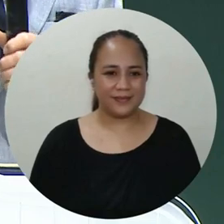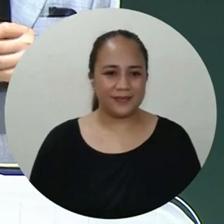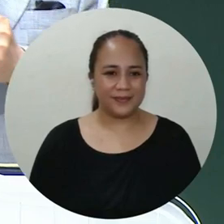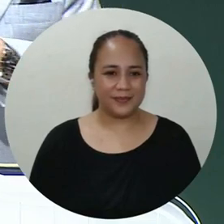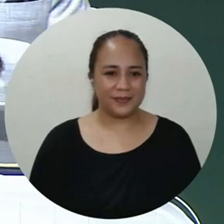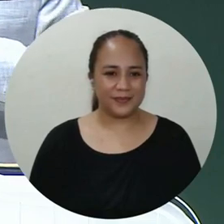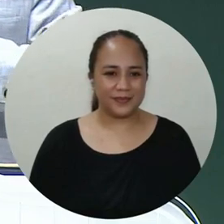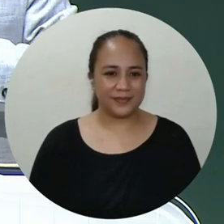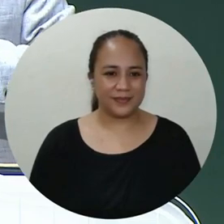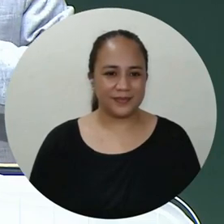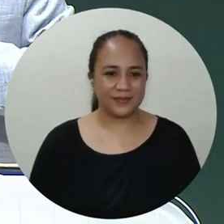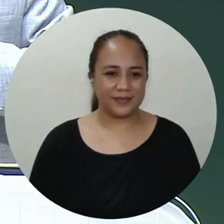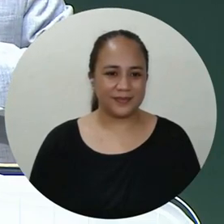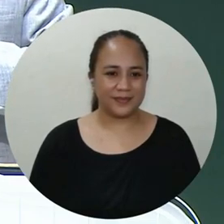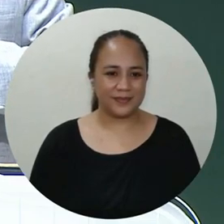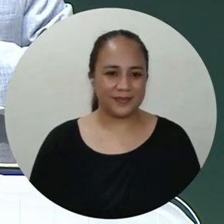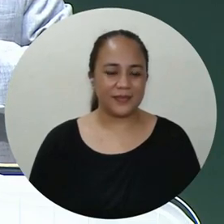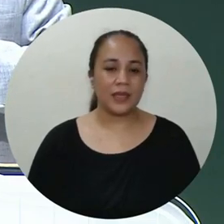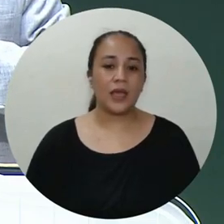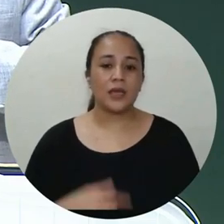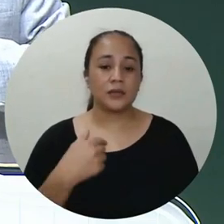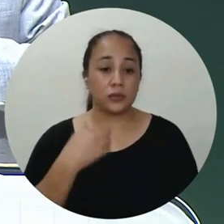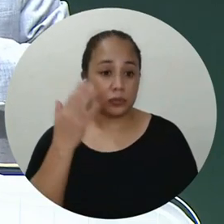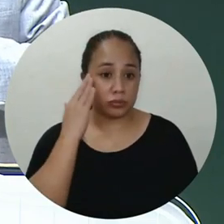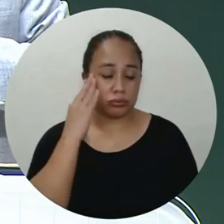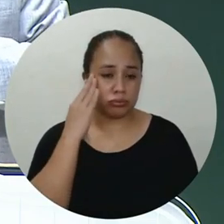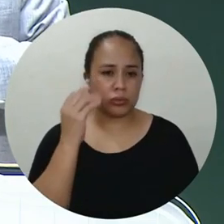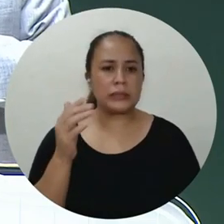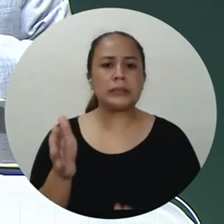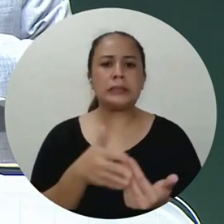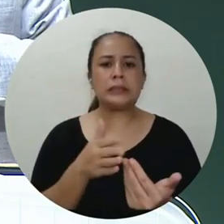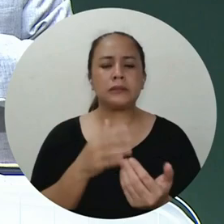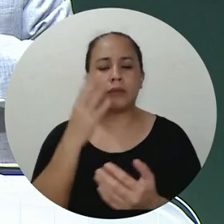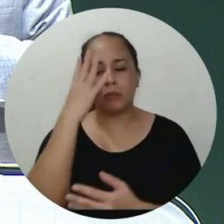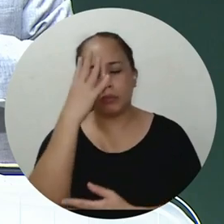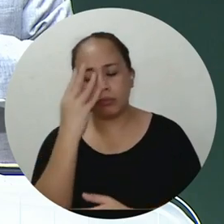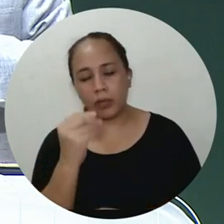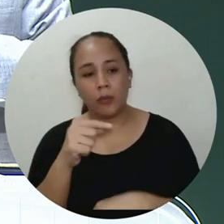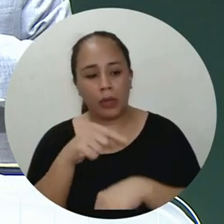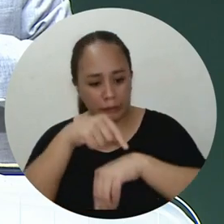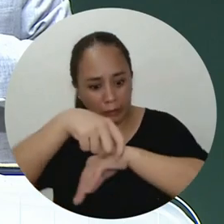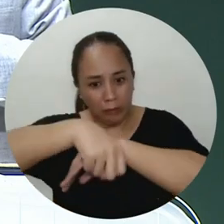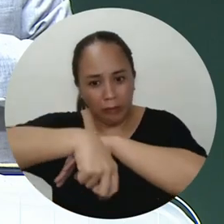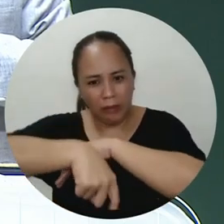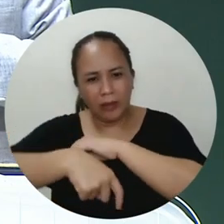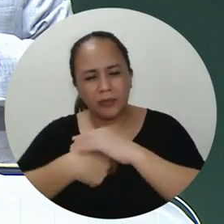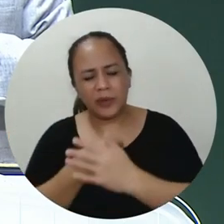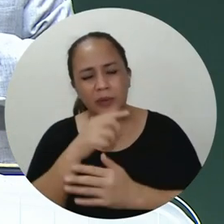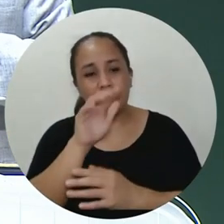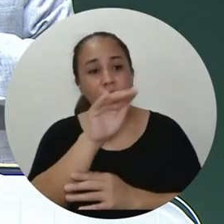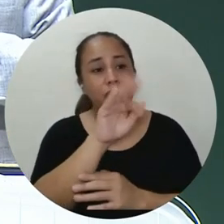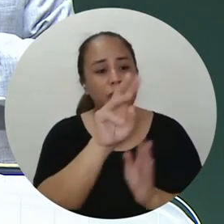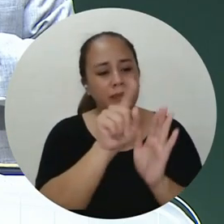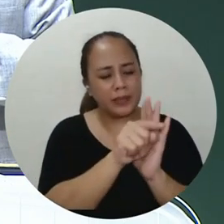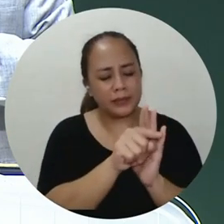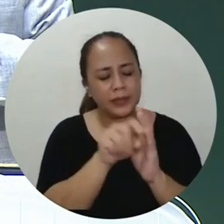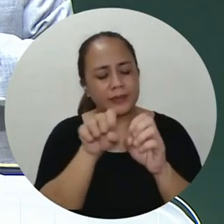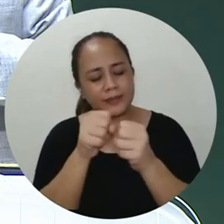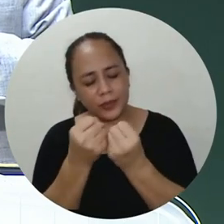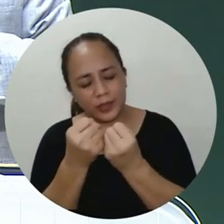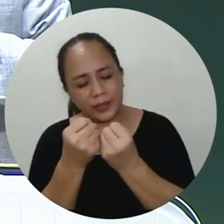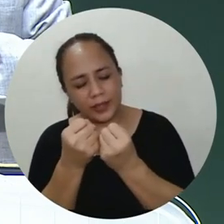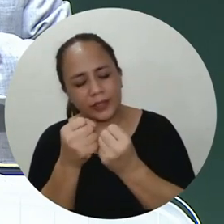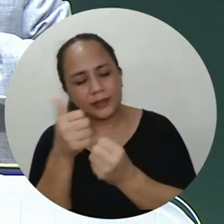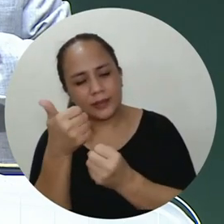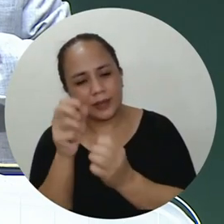쉬고 또 기도 그래. And you know it's quite easy to fall asleep because of the time. So I would pray for 50 minutes, have a break for about 10 minutes or